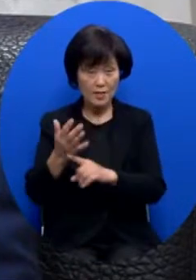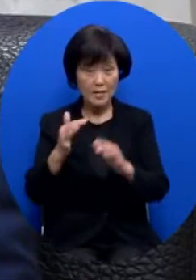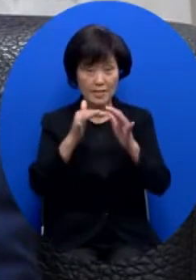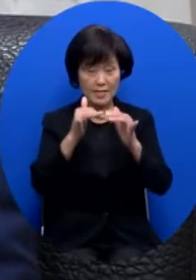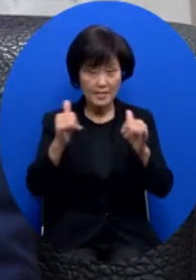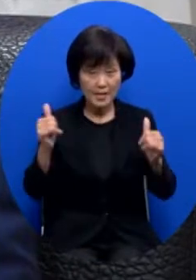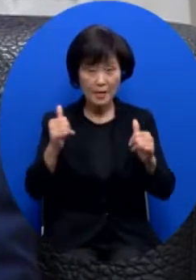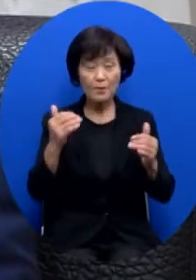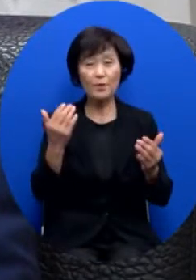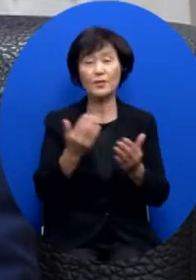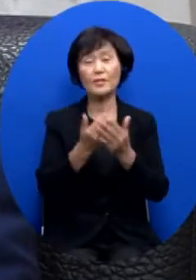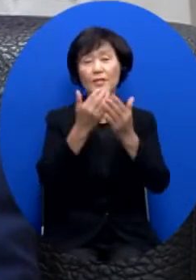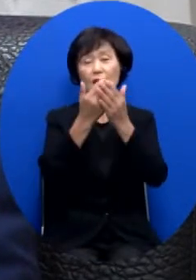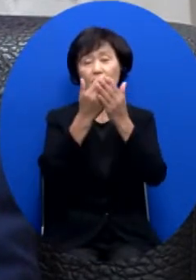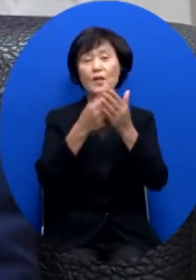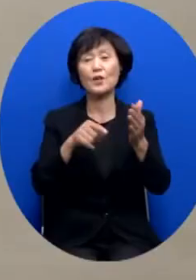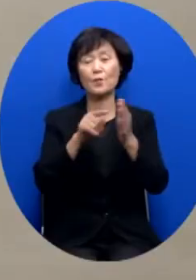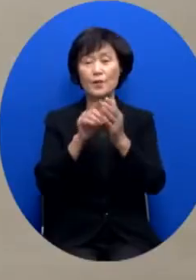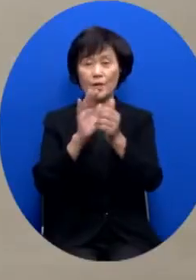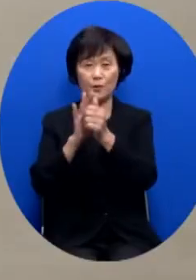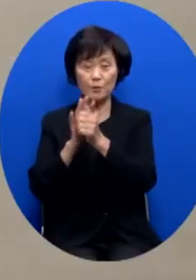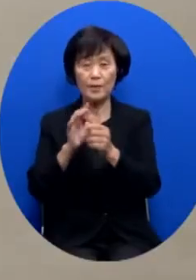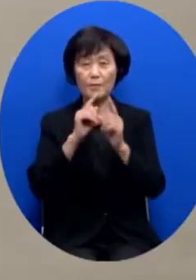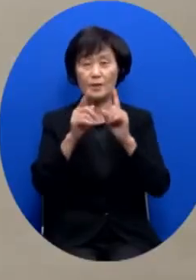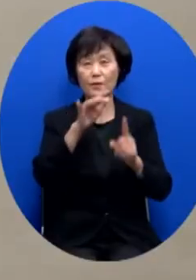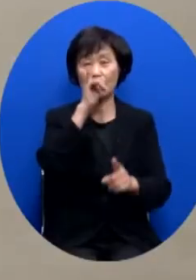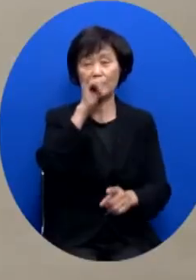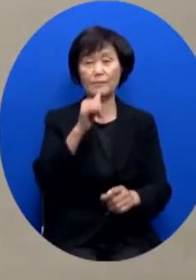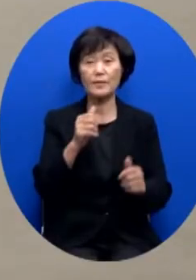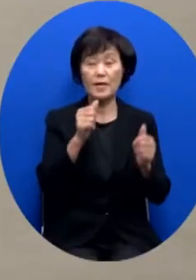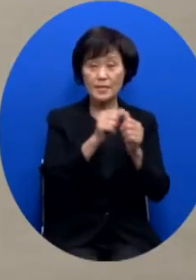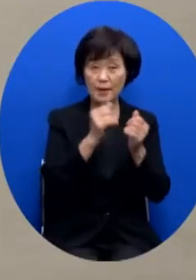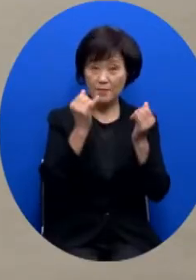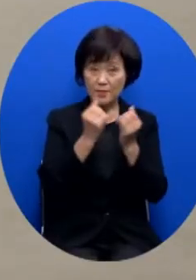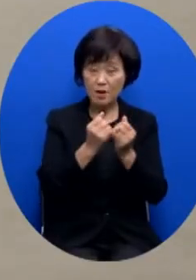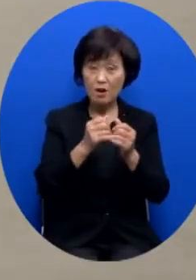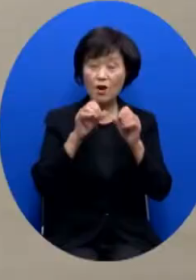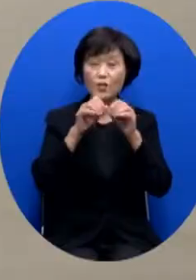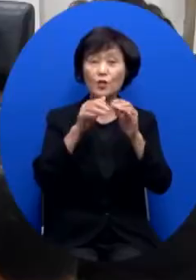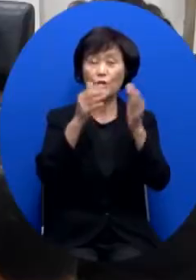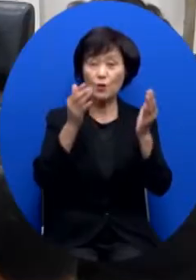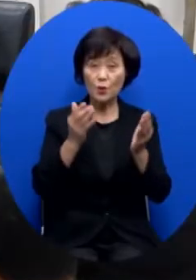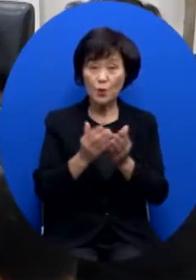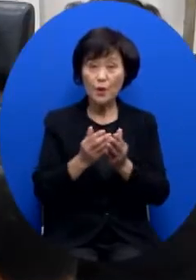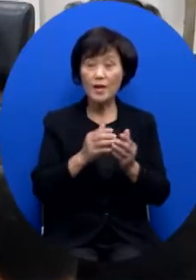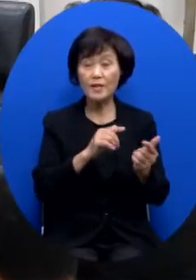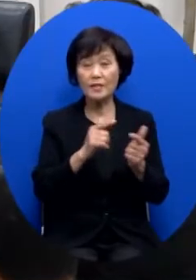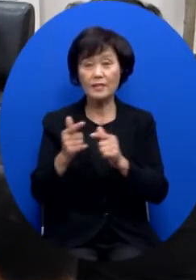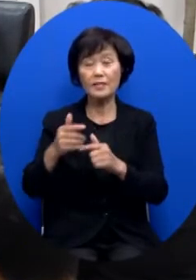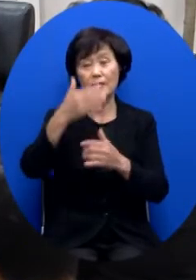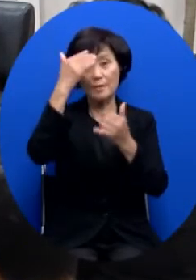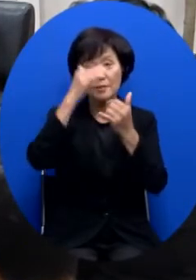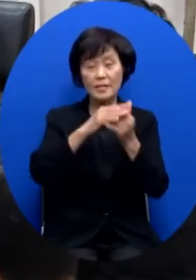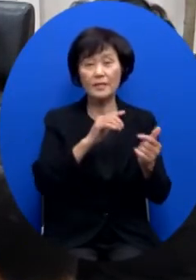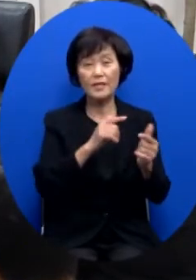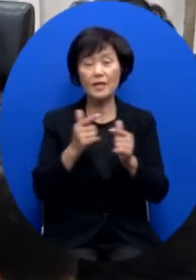것이라고 밝혔습니다. 남부연회 남선교회와 여선교회, 장로회 연합회는 매년 다음 세대를 위해